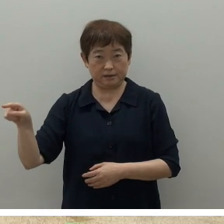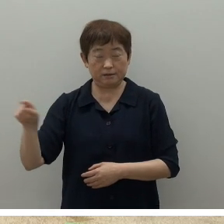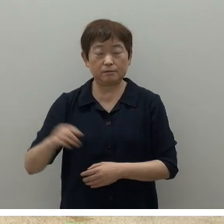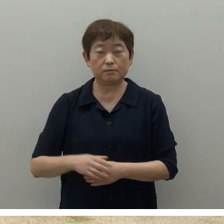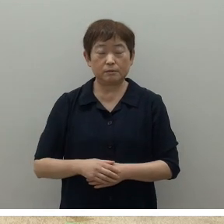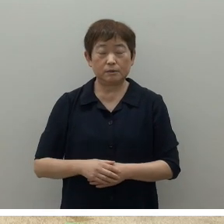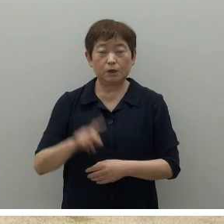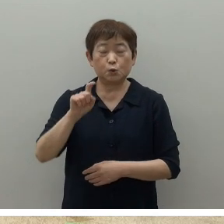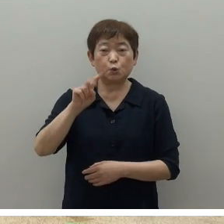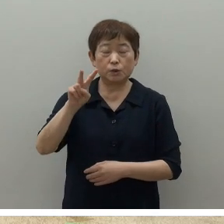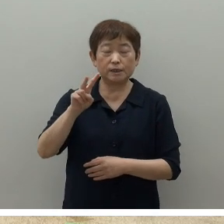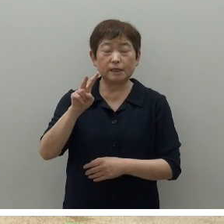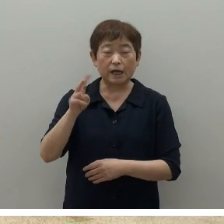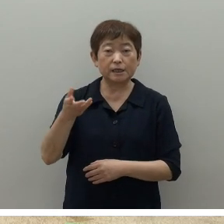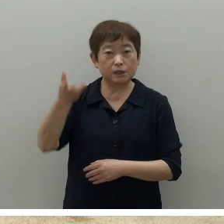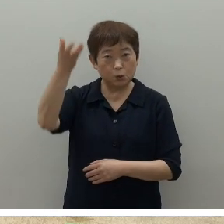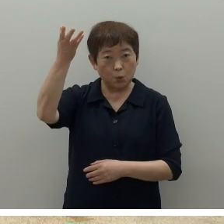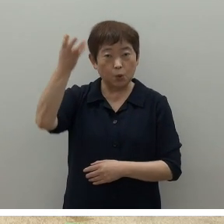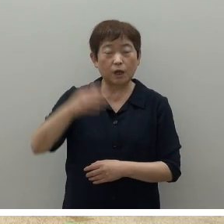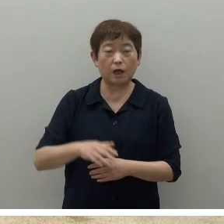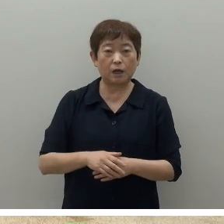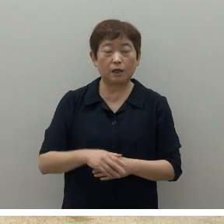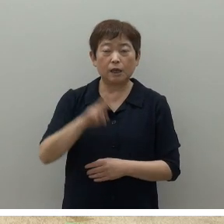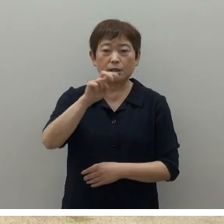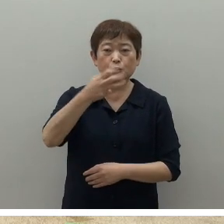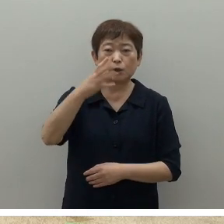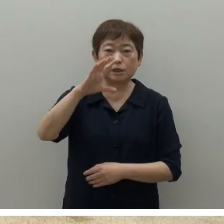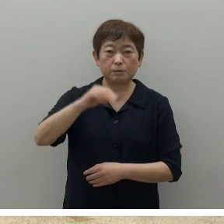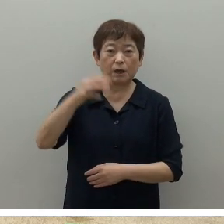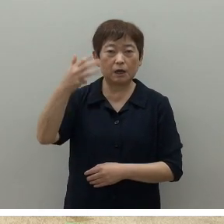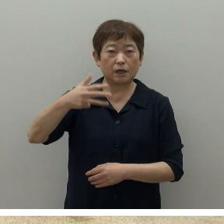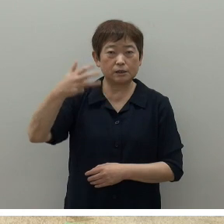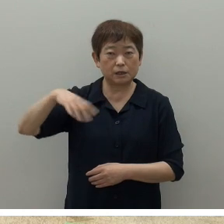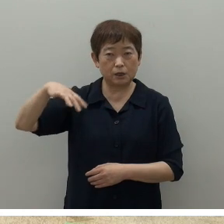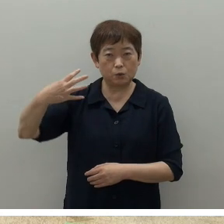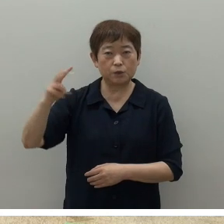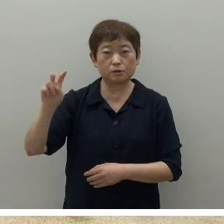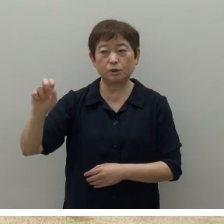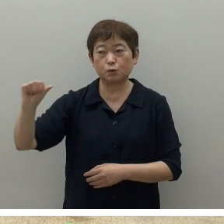316,611人です。で12歳以上の人口が